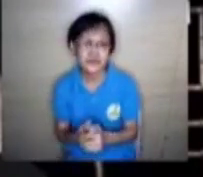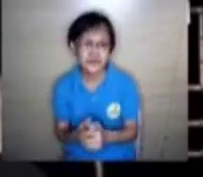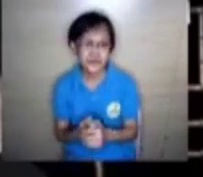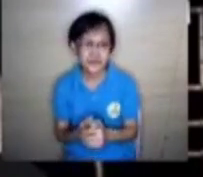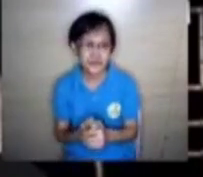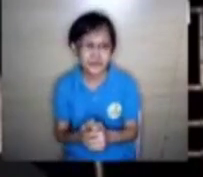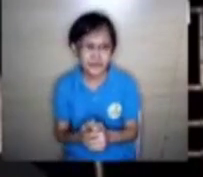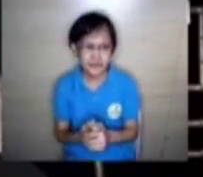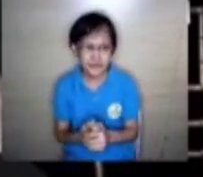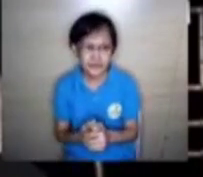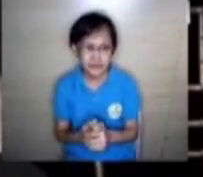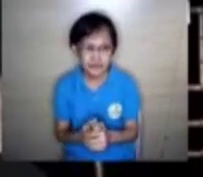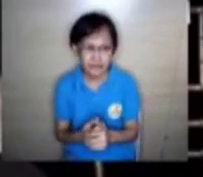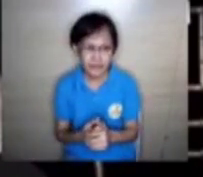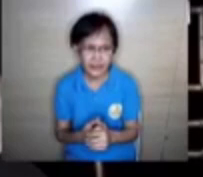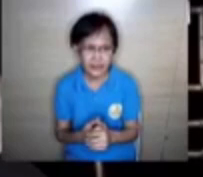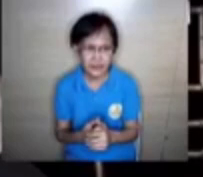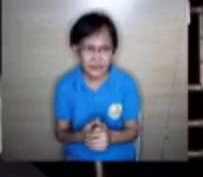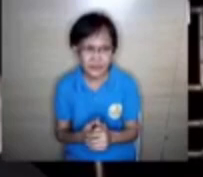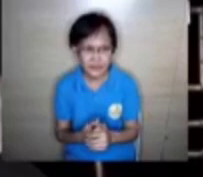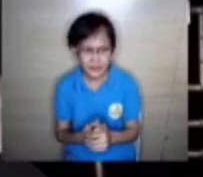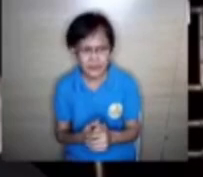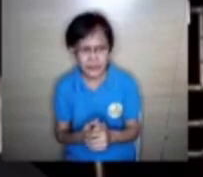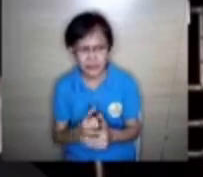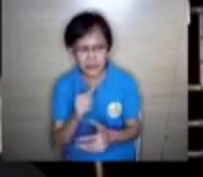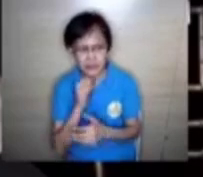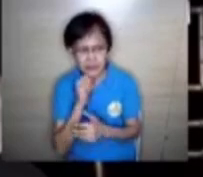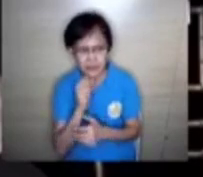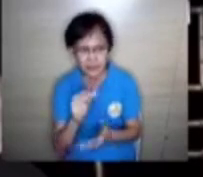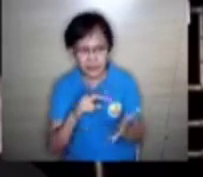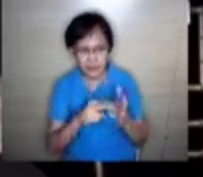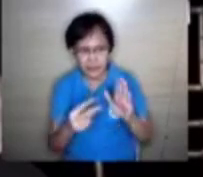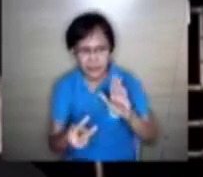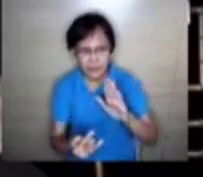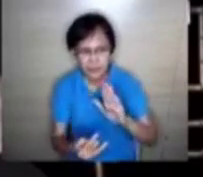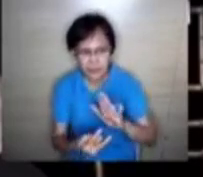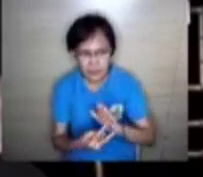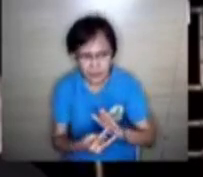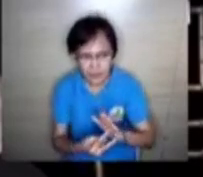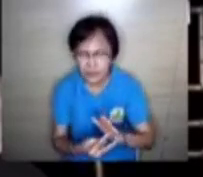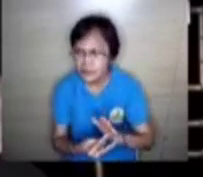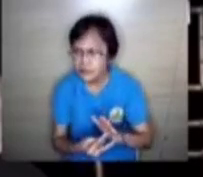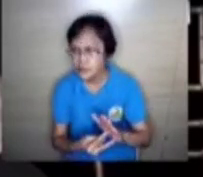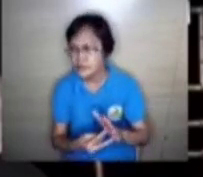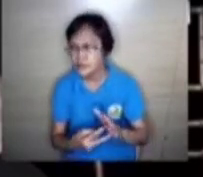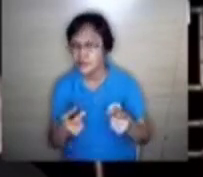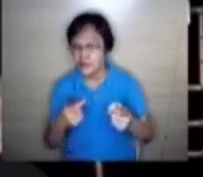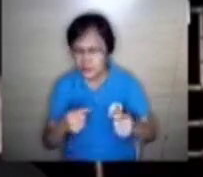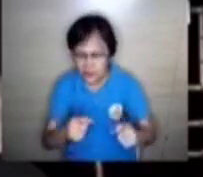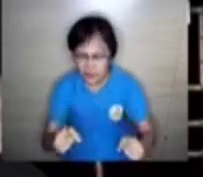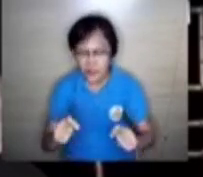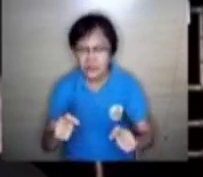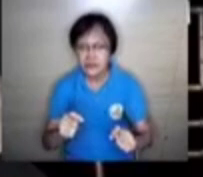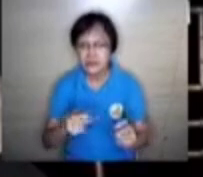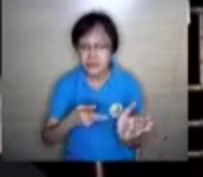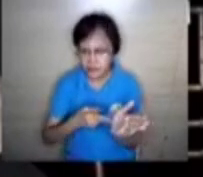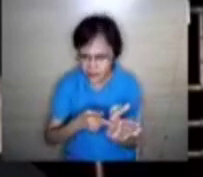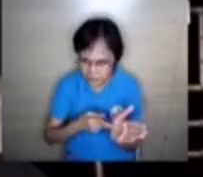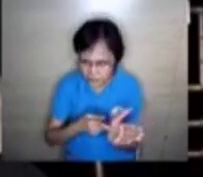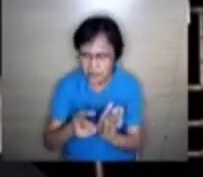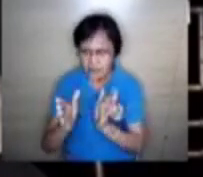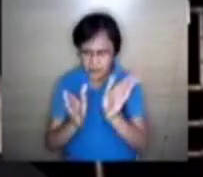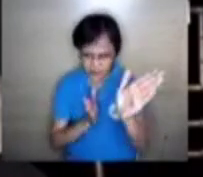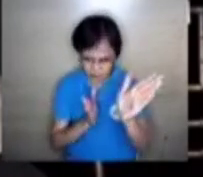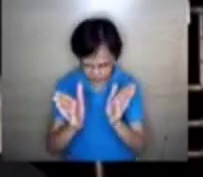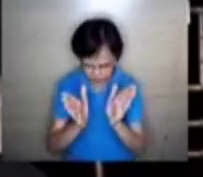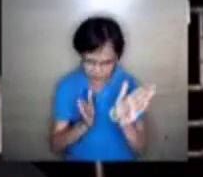Hindi dahil may ginawa silang masama, hindi po, kundi gusto lang nating paigtingin pa ang tapat at mahusay na pamamahala